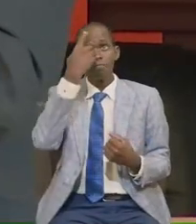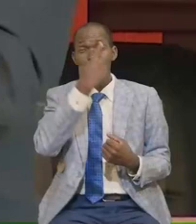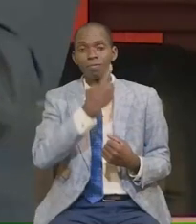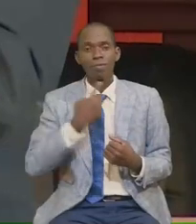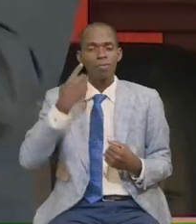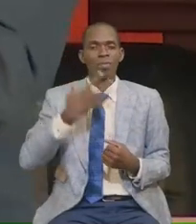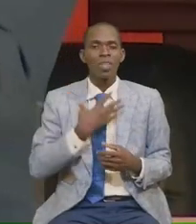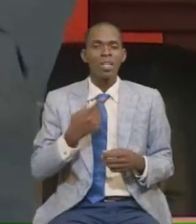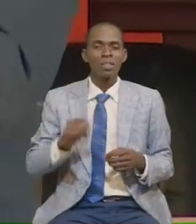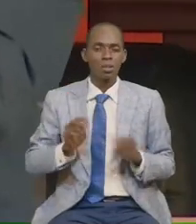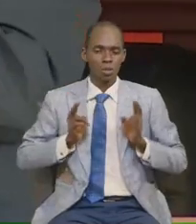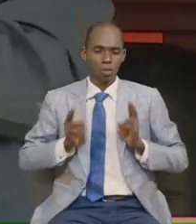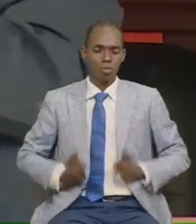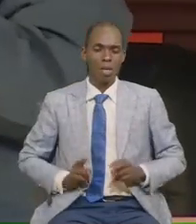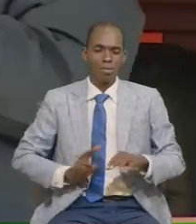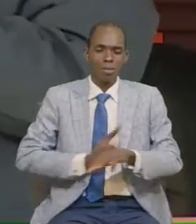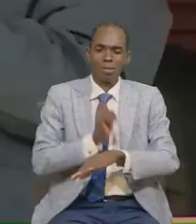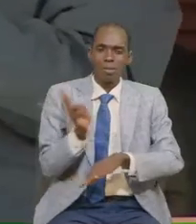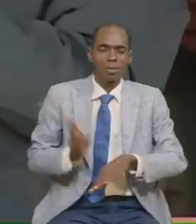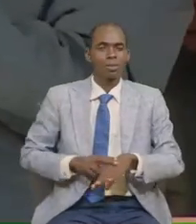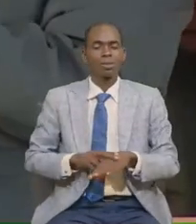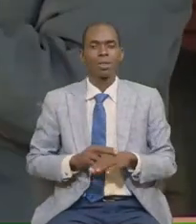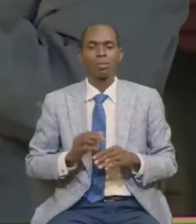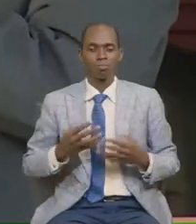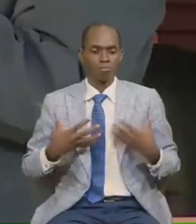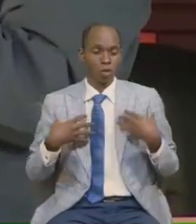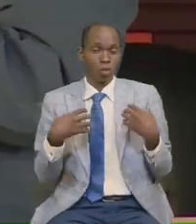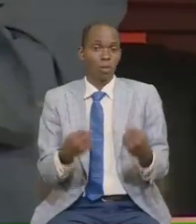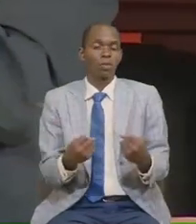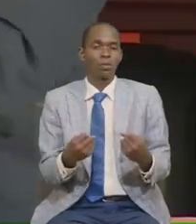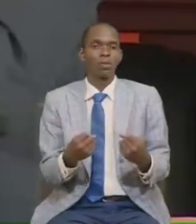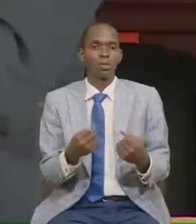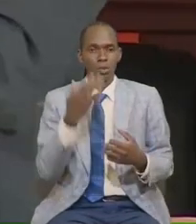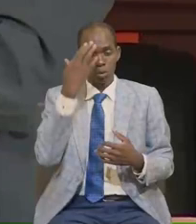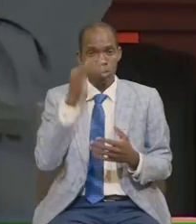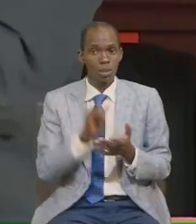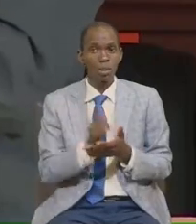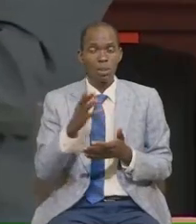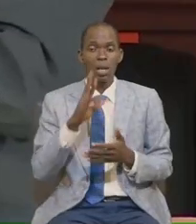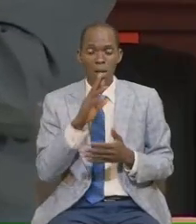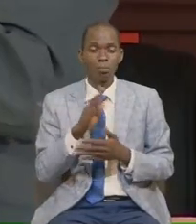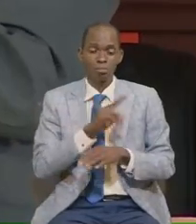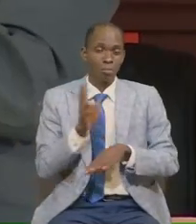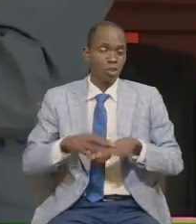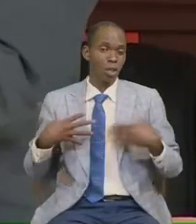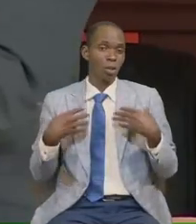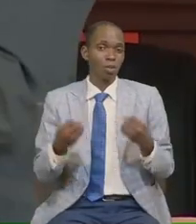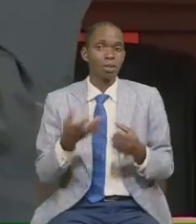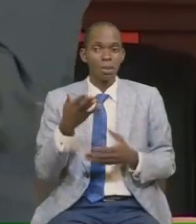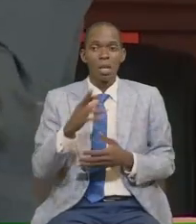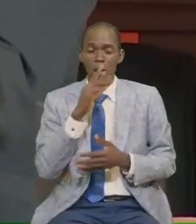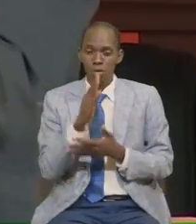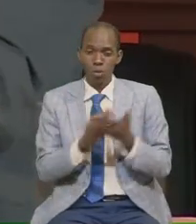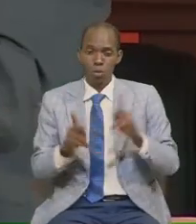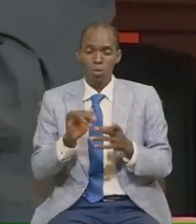du courage humain naturel. Vous savez, il y a le courage humain naturel. Il y a des gens qui sont naturellement, il y a des gens qui ne sont